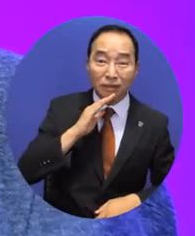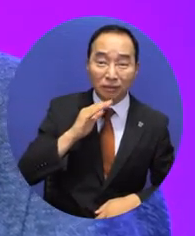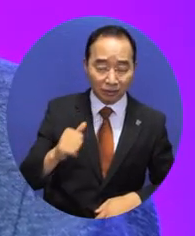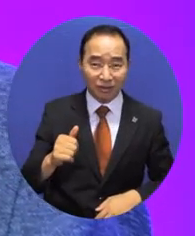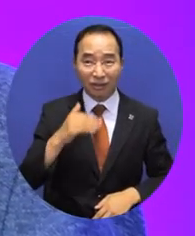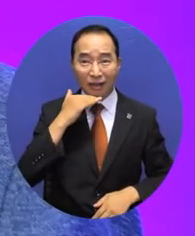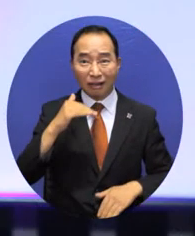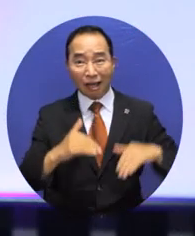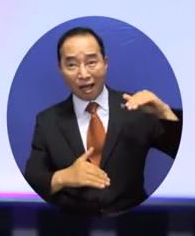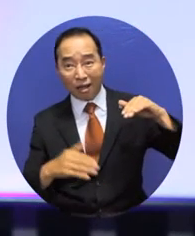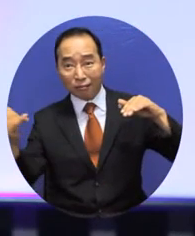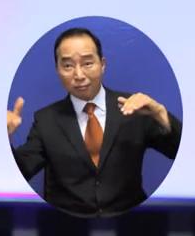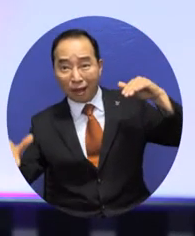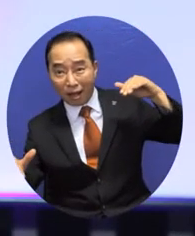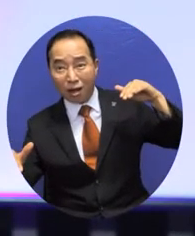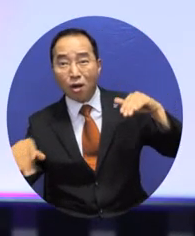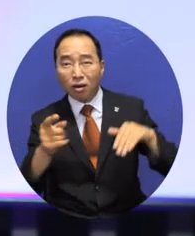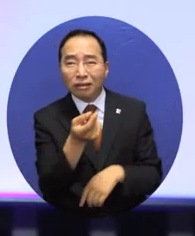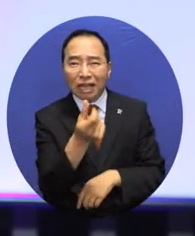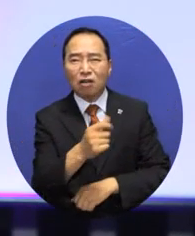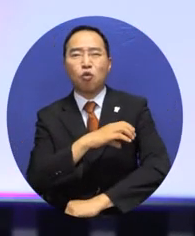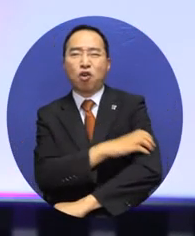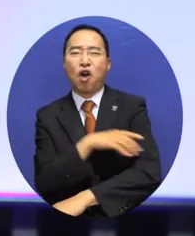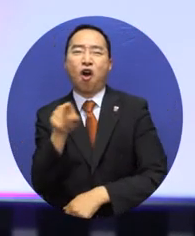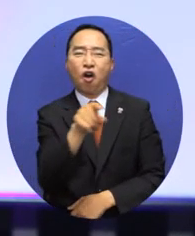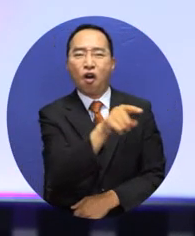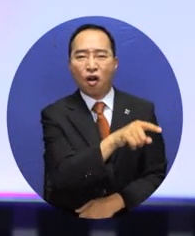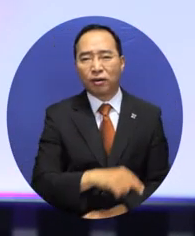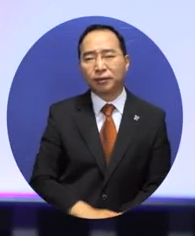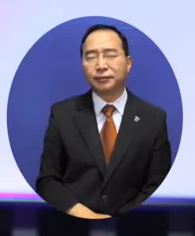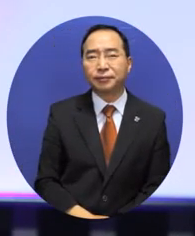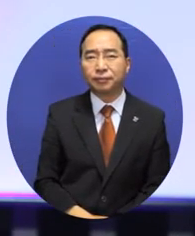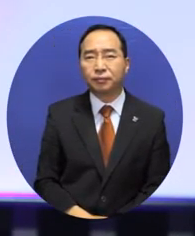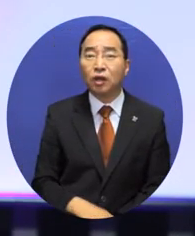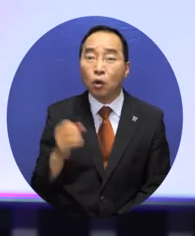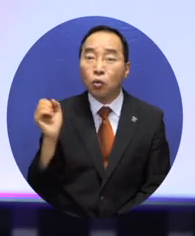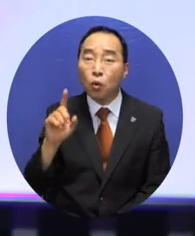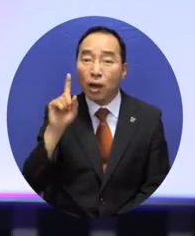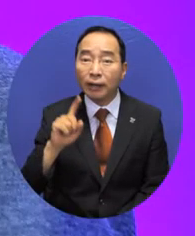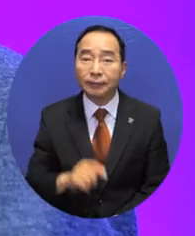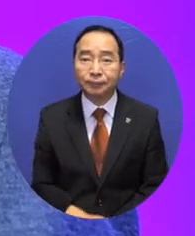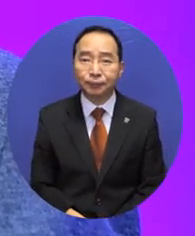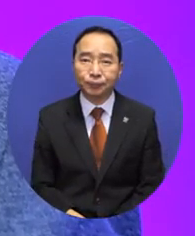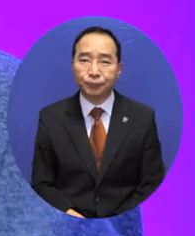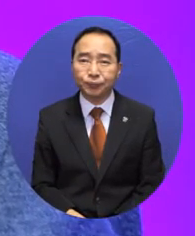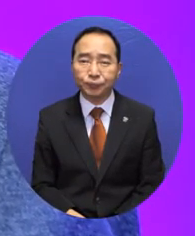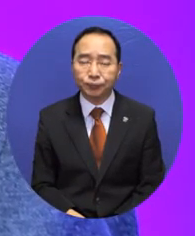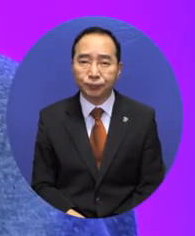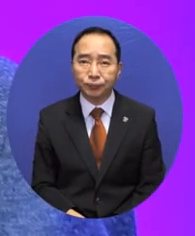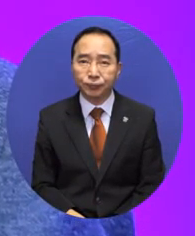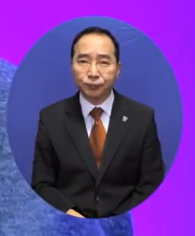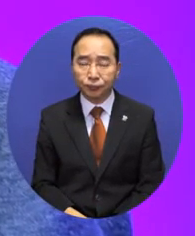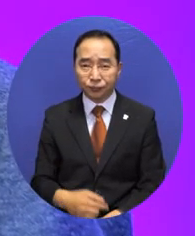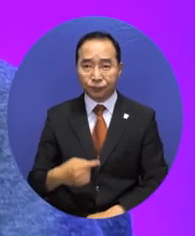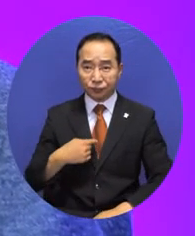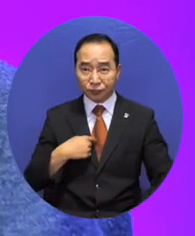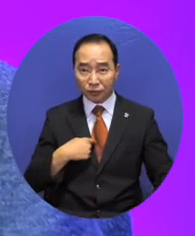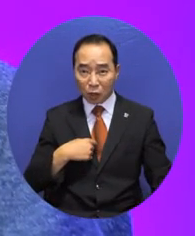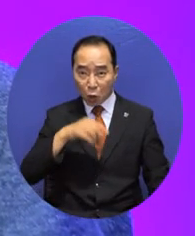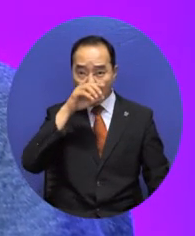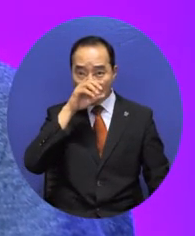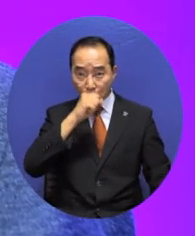이런 것들이 미시 권력으로 작동합니다. 그리고 또 하나는 자기한테 유리한 권력은